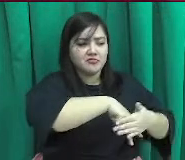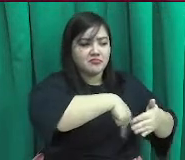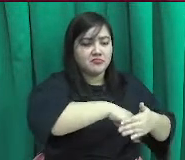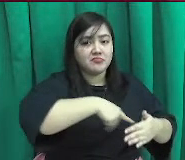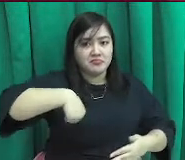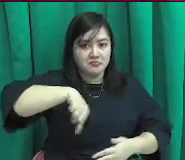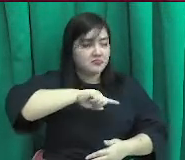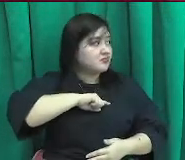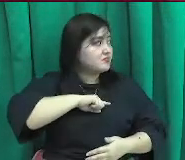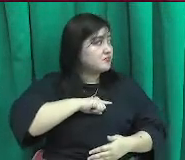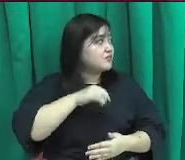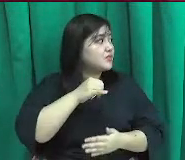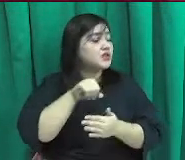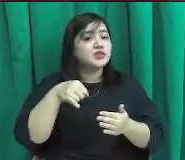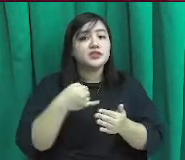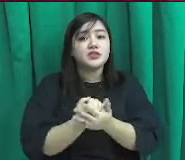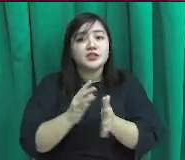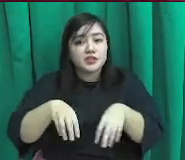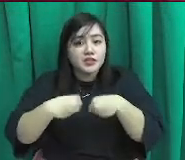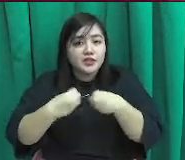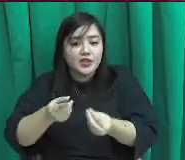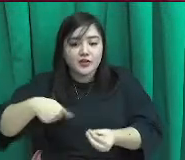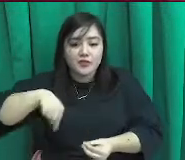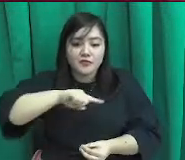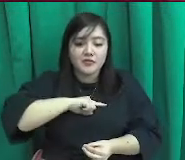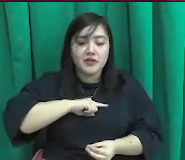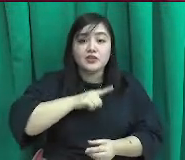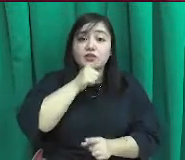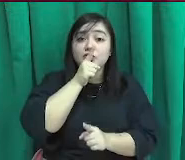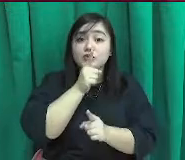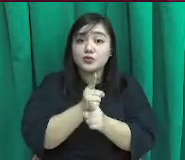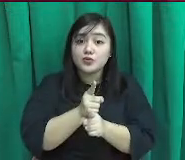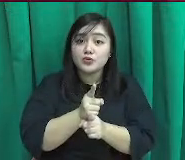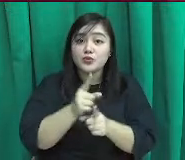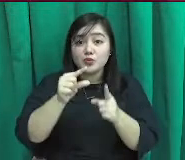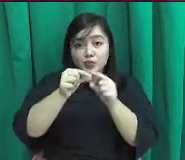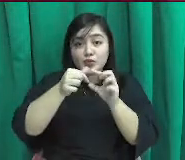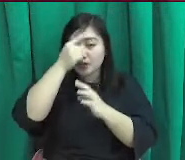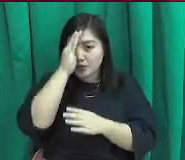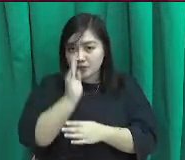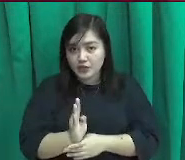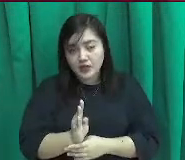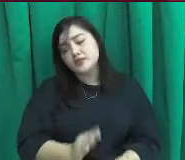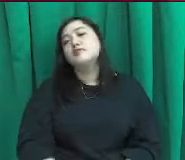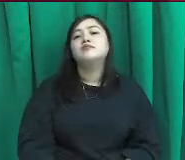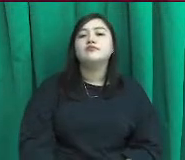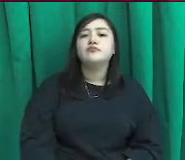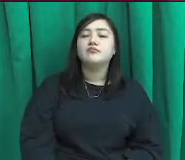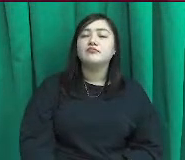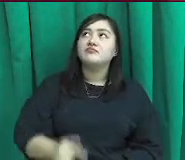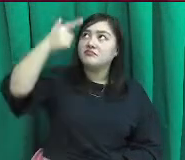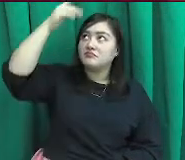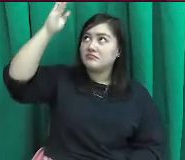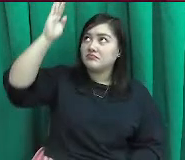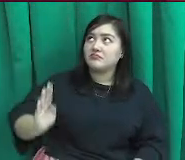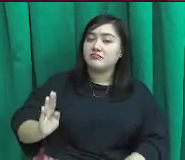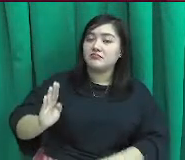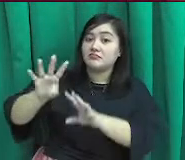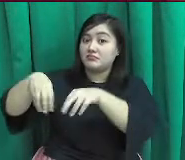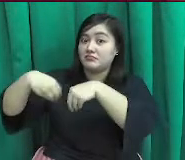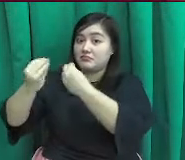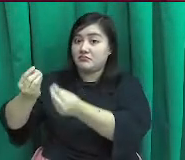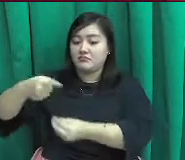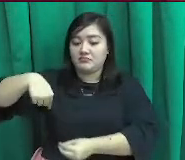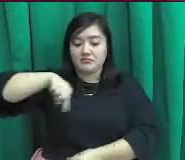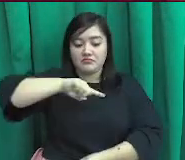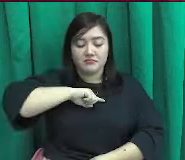katotohanan. Eto na. You see, tayo lang nagbibigay ng emphasis. Tayo na, eto yung katotohanan. Binigay na sa atin ng Diyos. Malinaw,